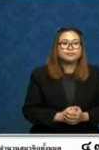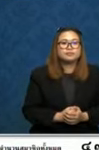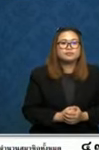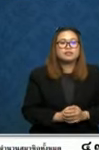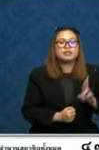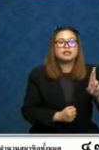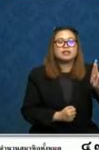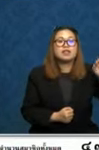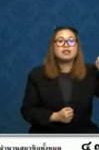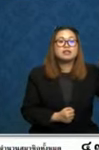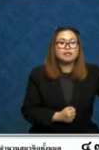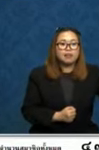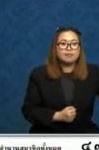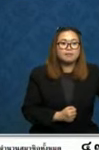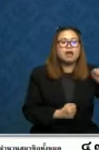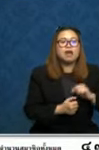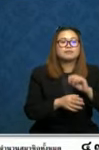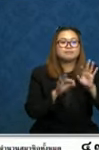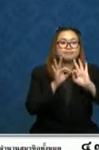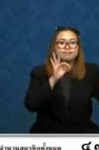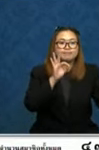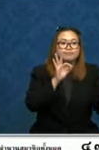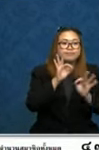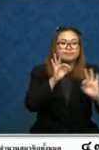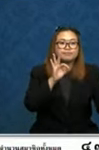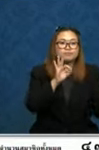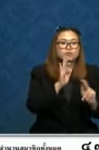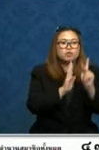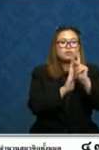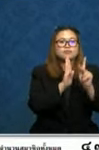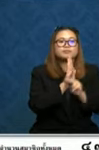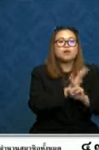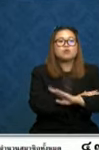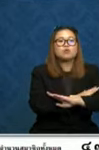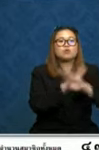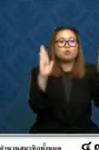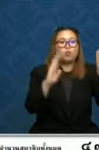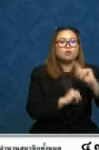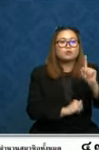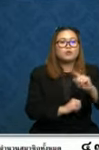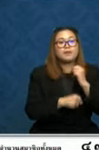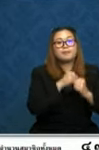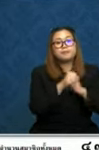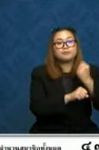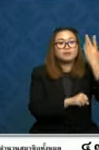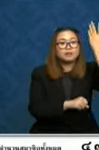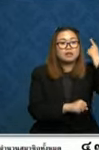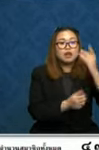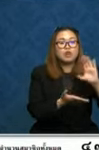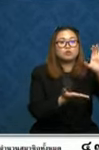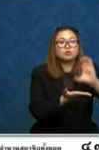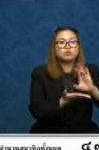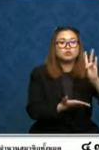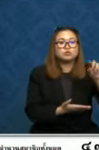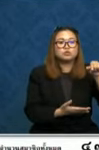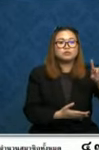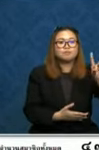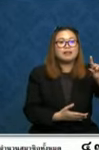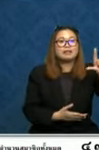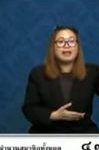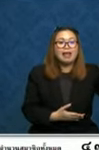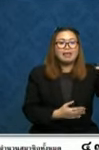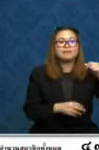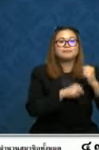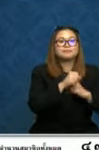แห่งนี้ก็ตั้งกรรมาธิการจะพิจารณาร่างกฎหมายยกเลิกแล้วนะครับปีที่แล้ว ตั้งงบ 7.8 ล้านปีนี้ตั้งง